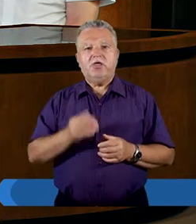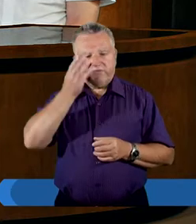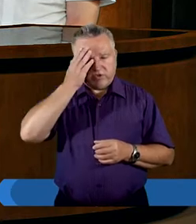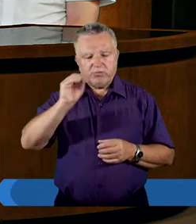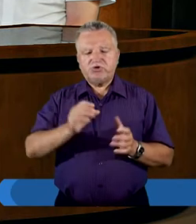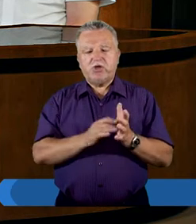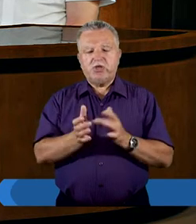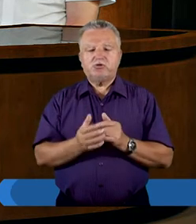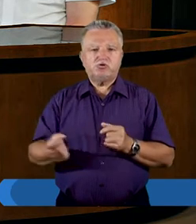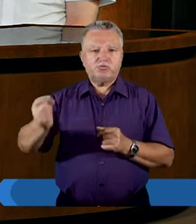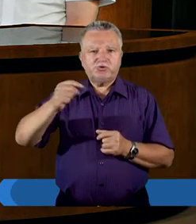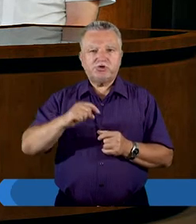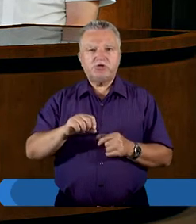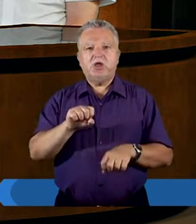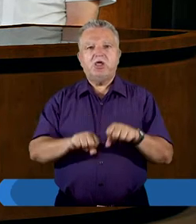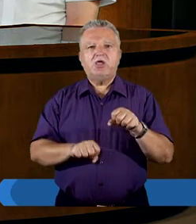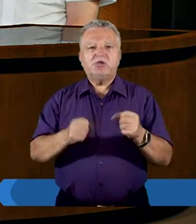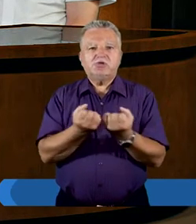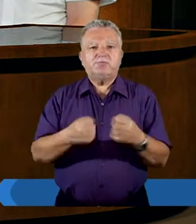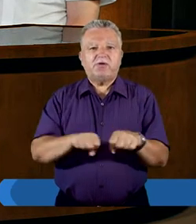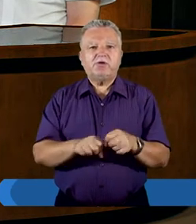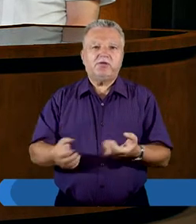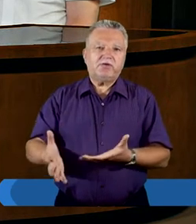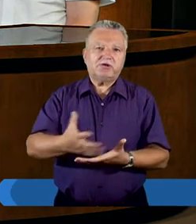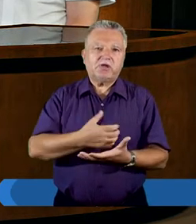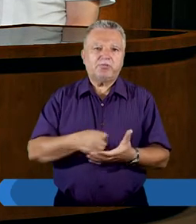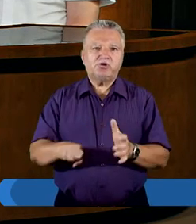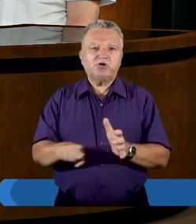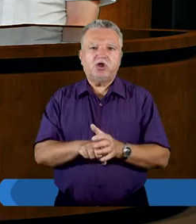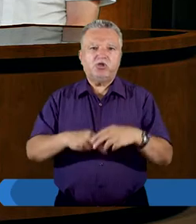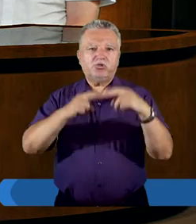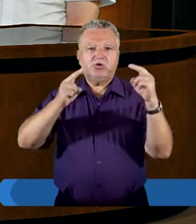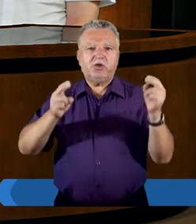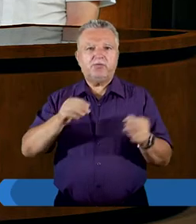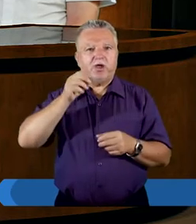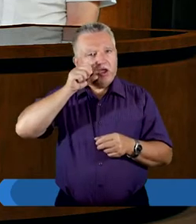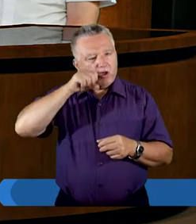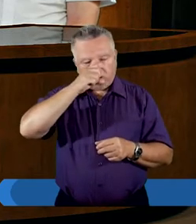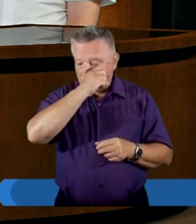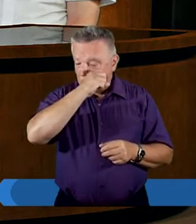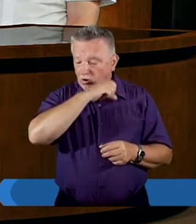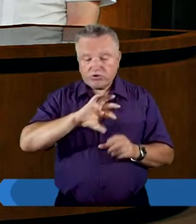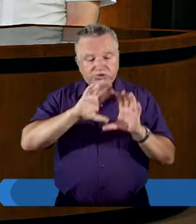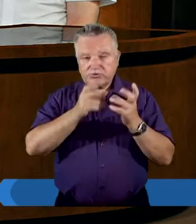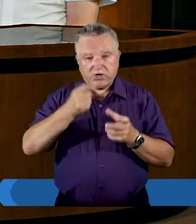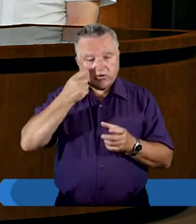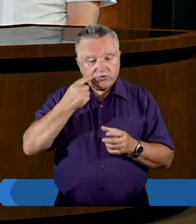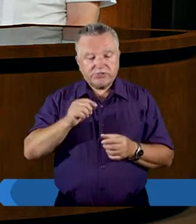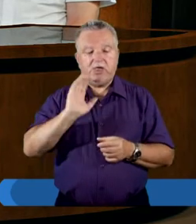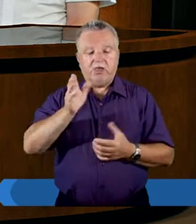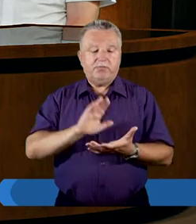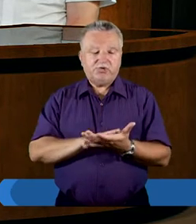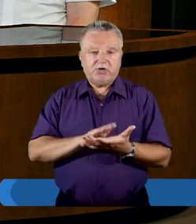przybędzie, sprawiedliwych zabierze ze sobą, że otrze wszelką łzę i że będzie